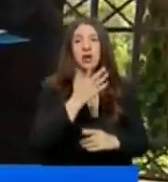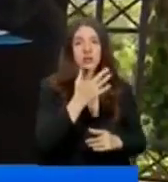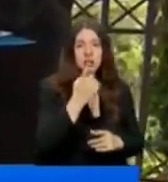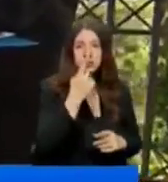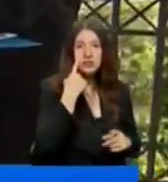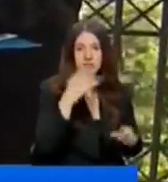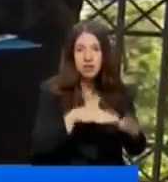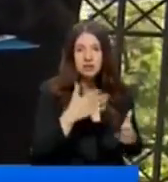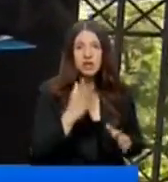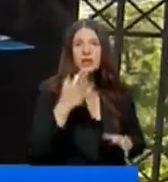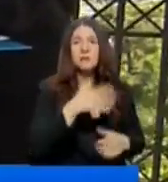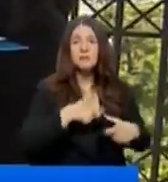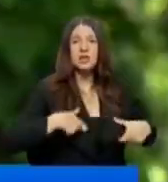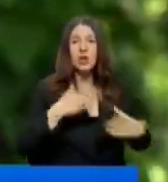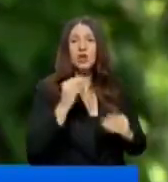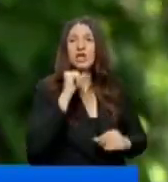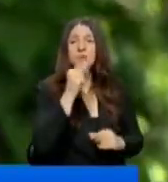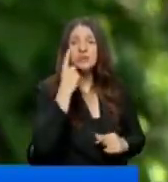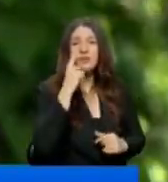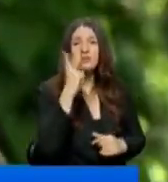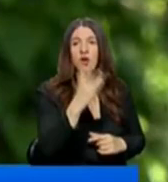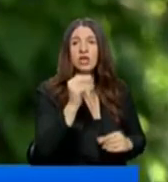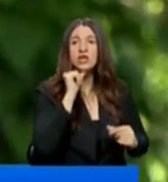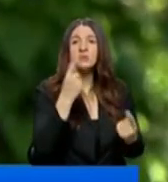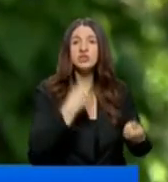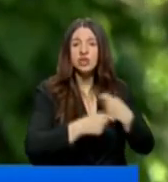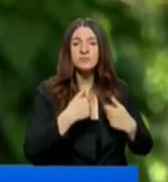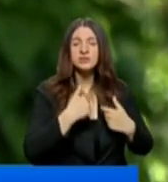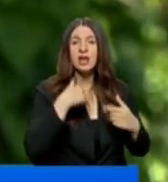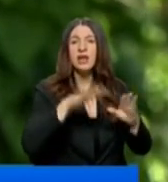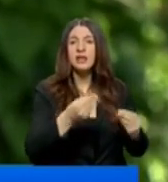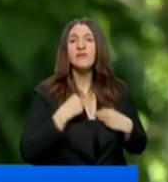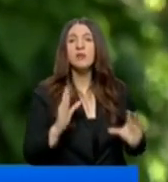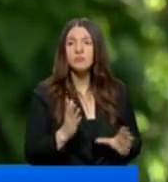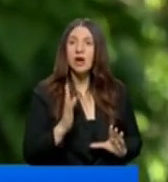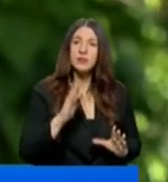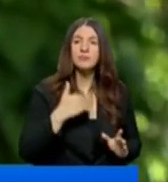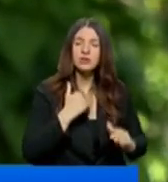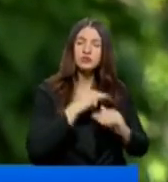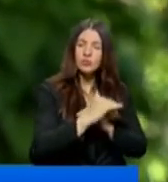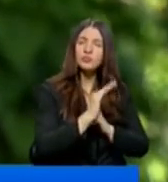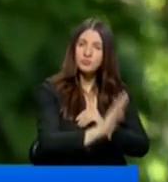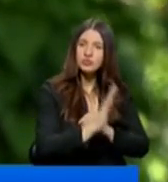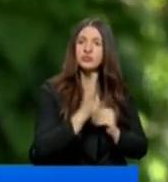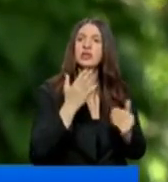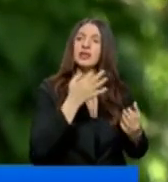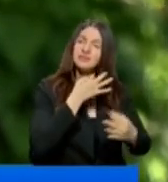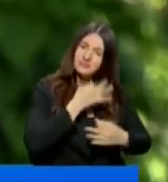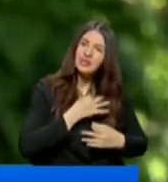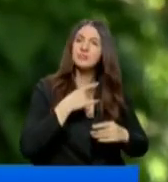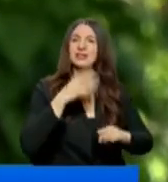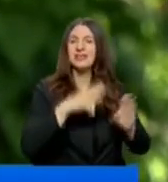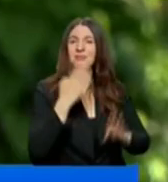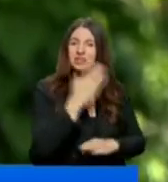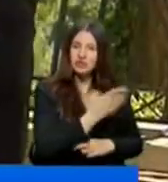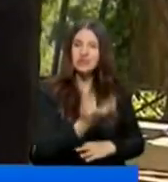kamu bankası. Tabii. Milli olan hiçbir, devletimize ait evet olan hiçbir şirket bize reklam falan vermiyor. Vermiyor evet. Ama biz halkımızın öyle, teveccühüyle öyle. Onun için bir reklamlara